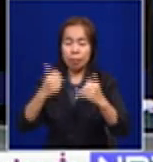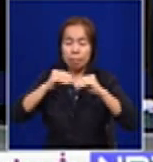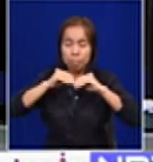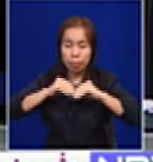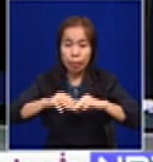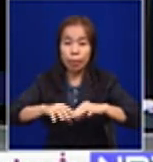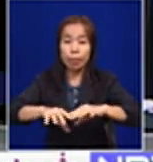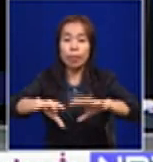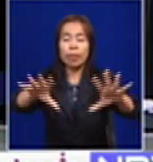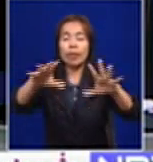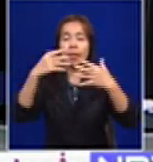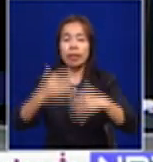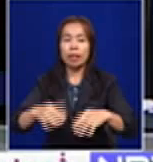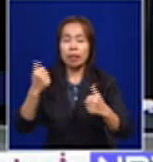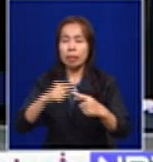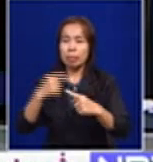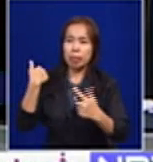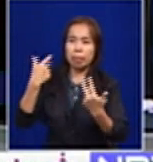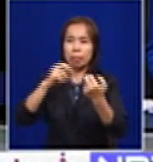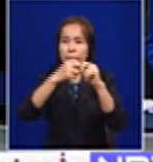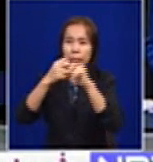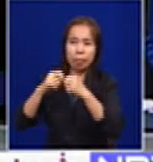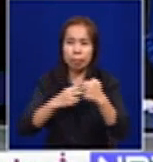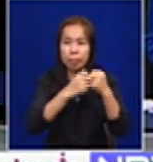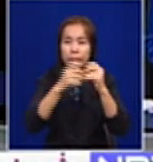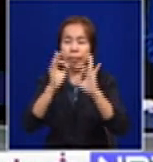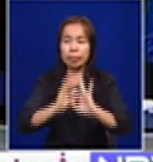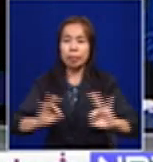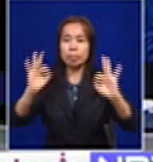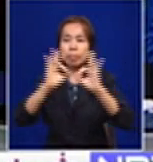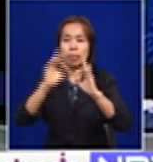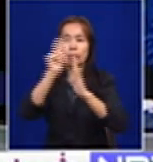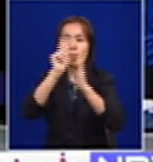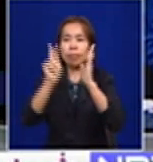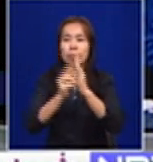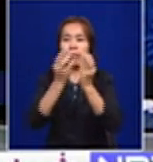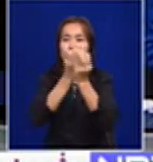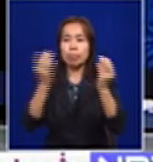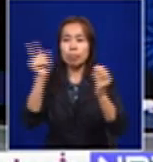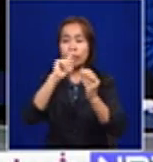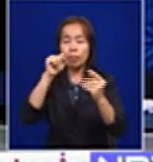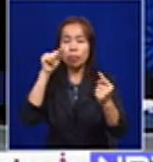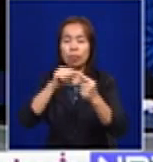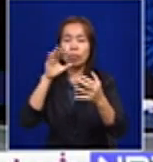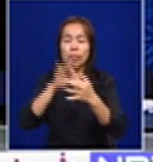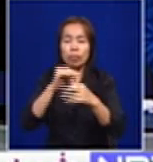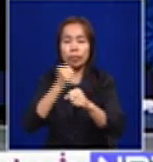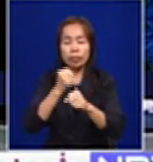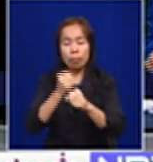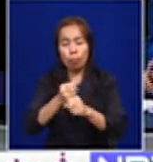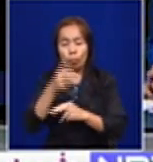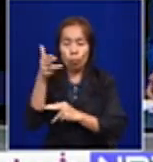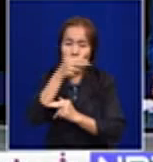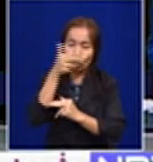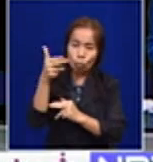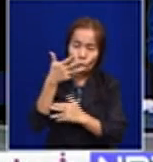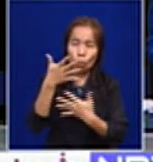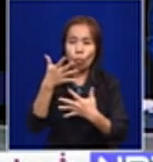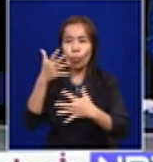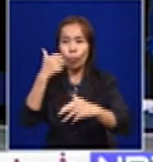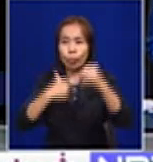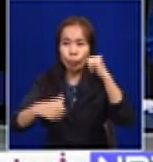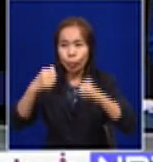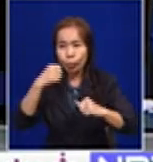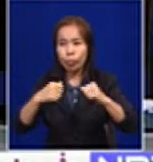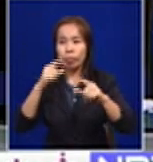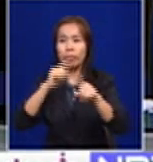าใจกันนะคะเกี่ยวกับในเรื่องของหลักการแล้วก็เนื้อหาสำคัญหลักของการร่างรัฐธรรมนูญฉบับนี้นะคะซึ่งถือว่ามีผู้จัดทำในรูปแบบ